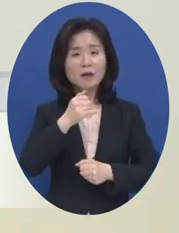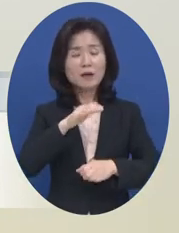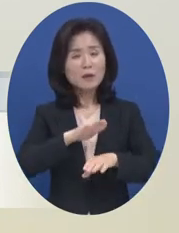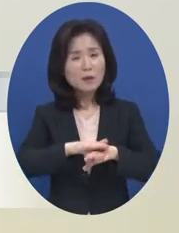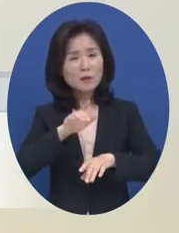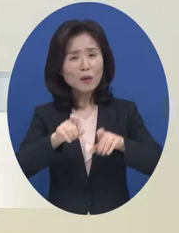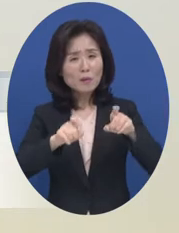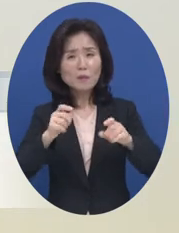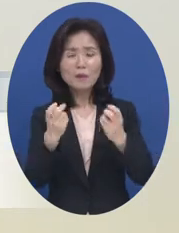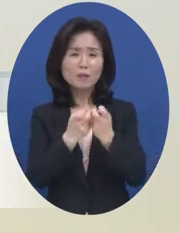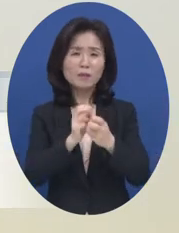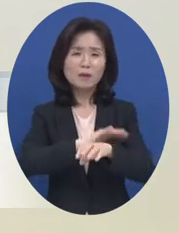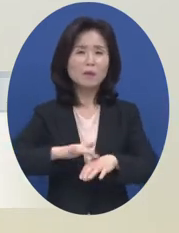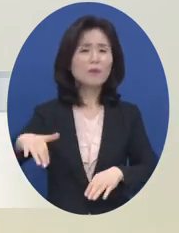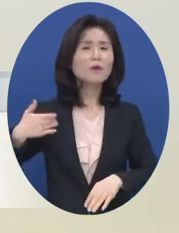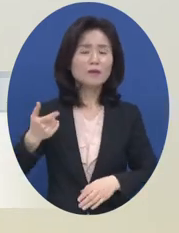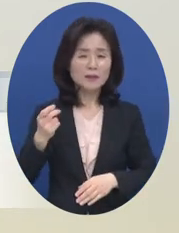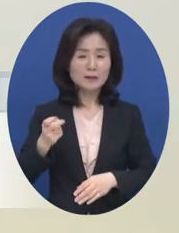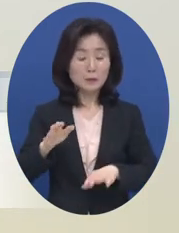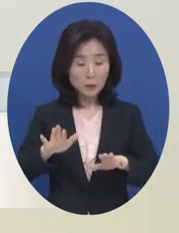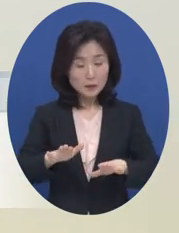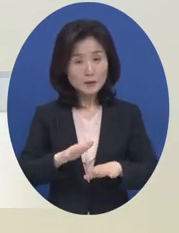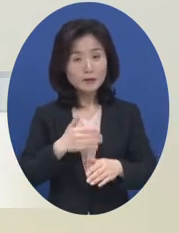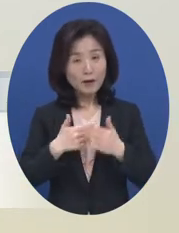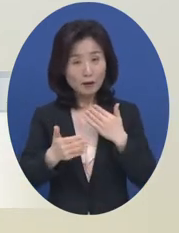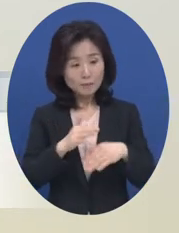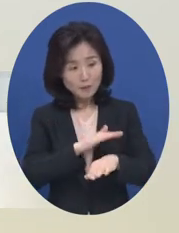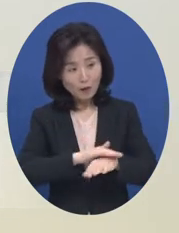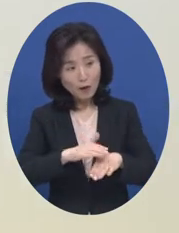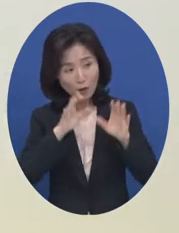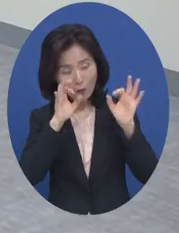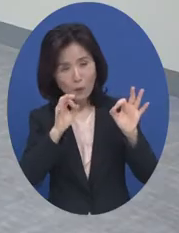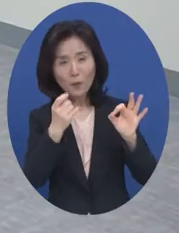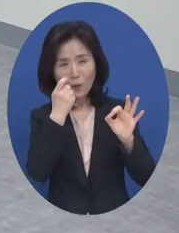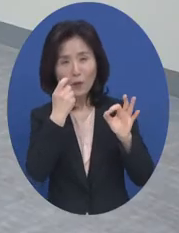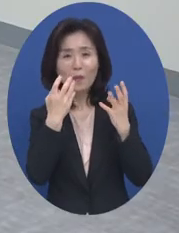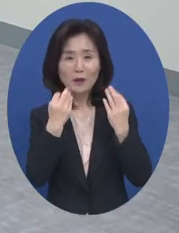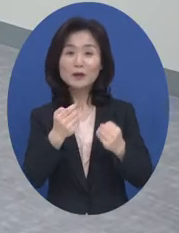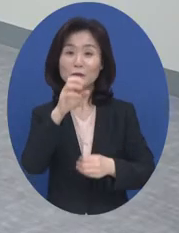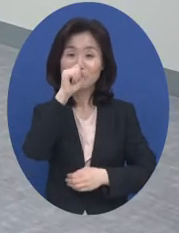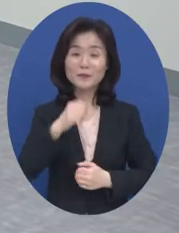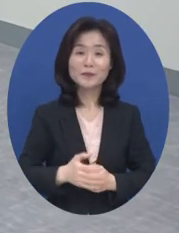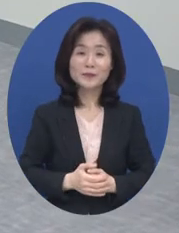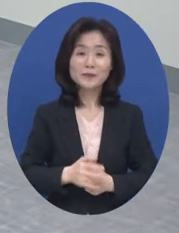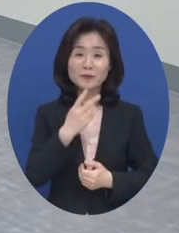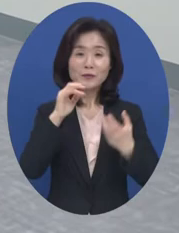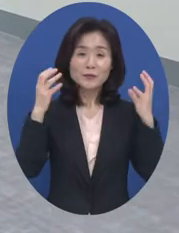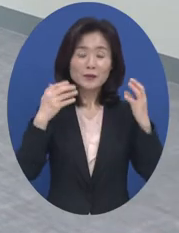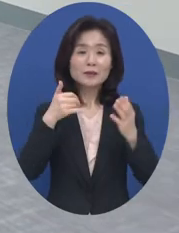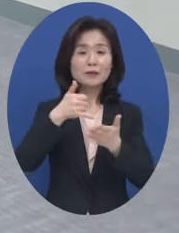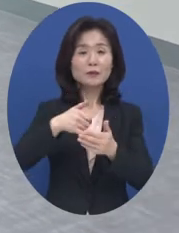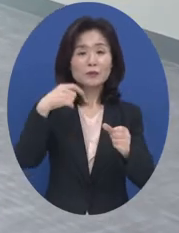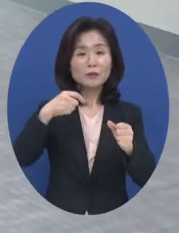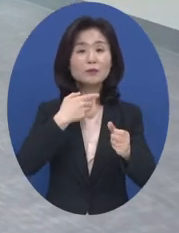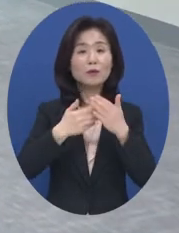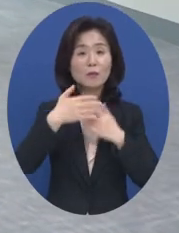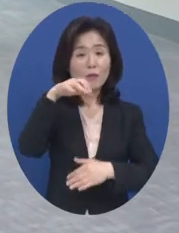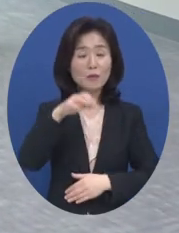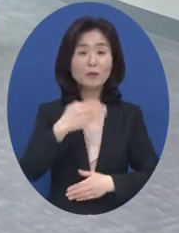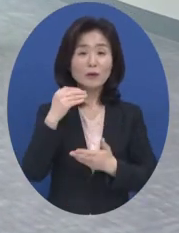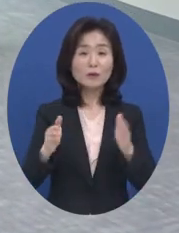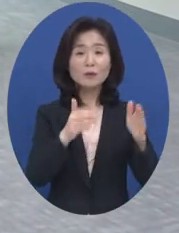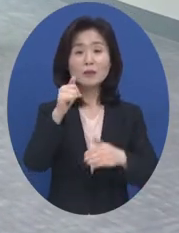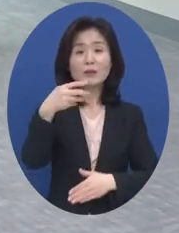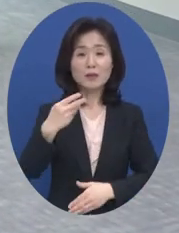같은데 어 참 잘했다고 보니까 많이 배운 거 같아서 좋습니다 영 유아 인성 교육 체험 공간인 경기도